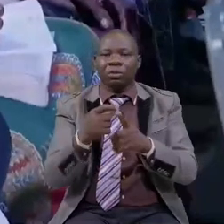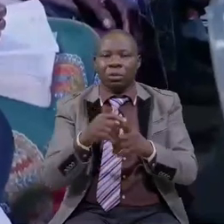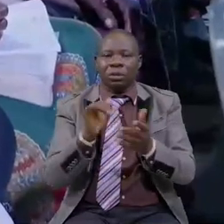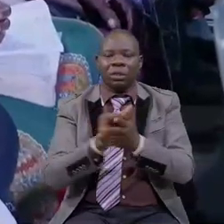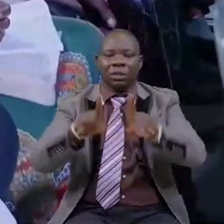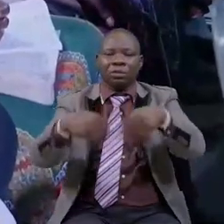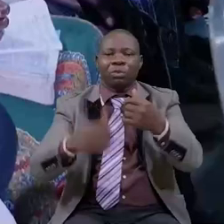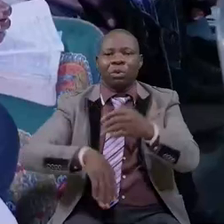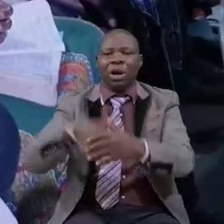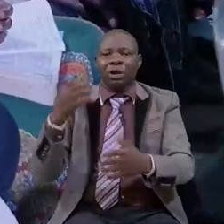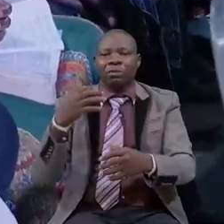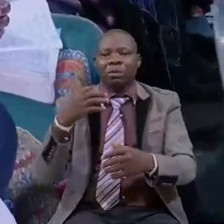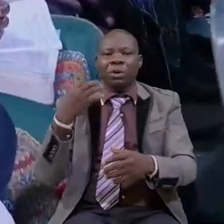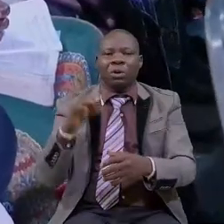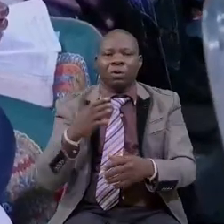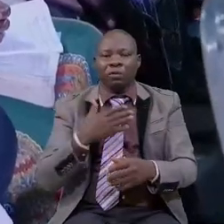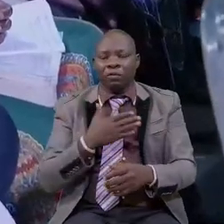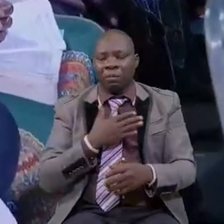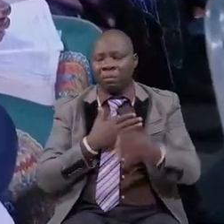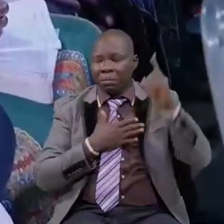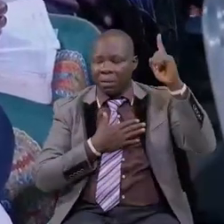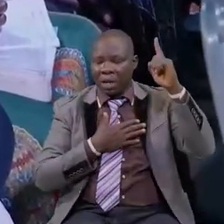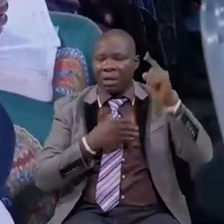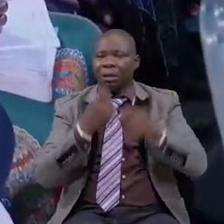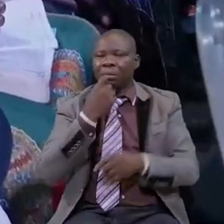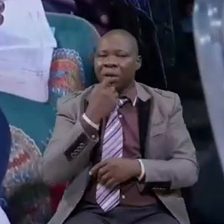La parole qui sort de ma bouche.